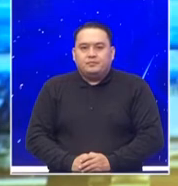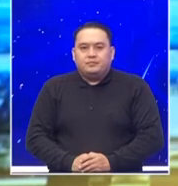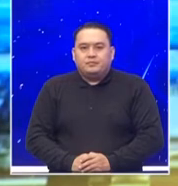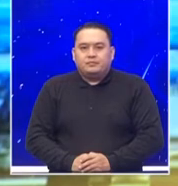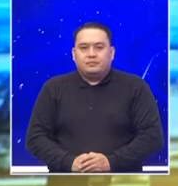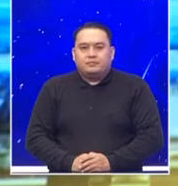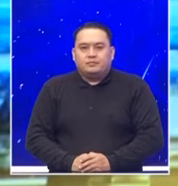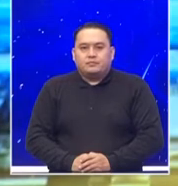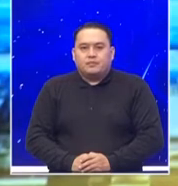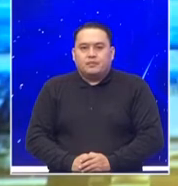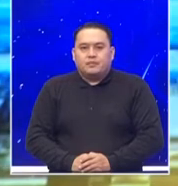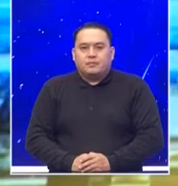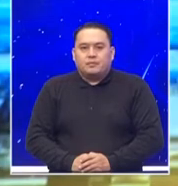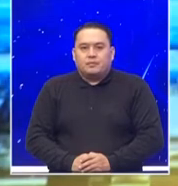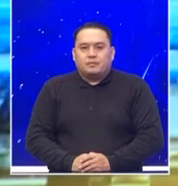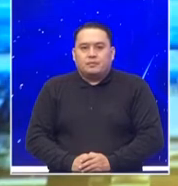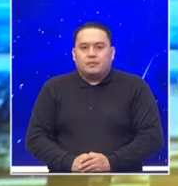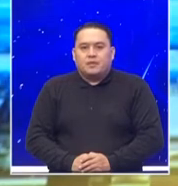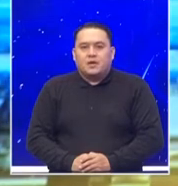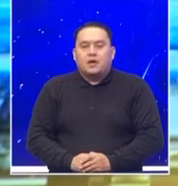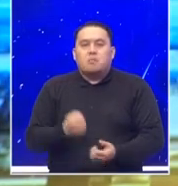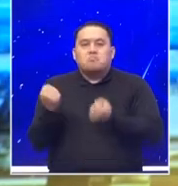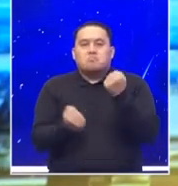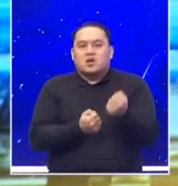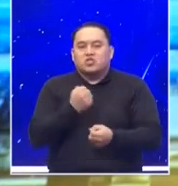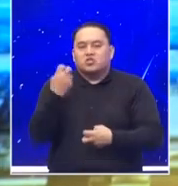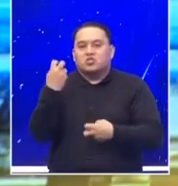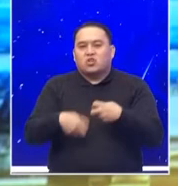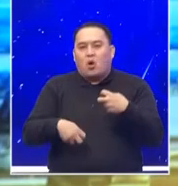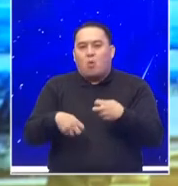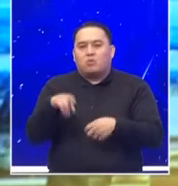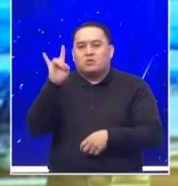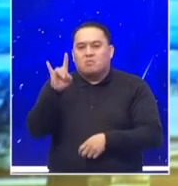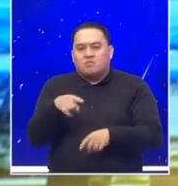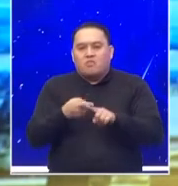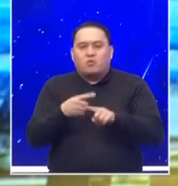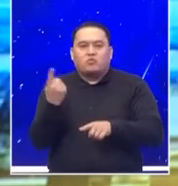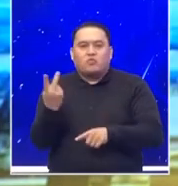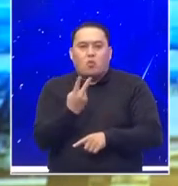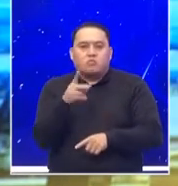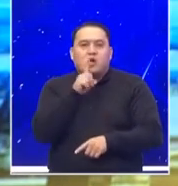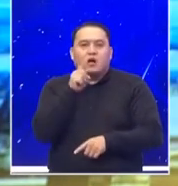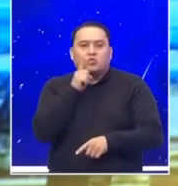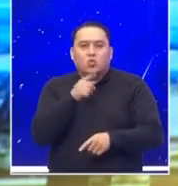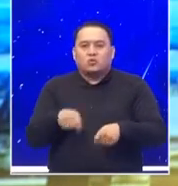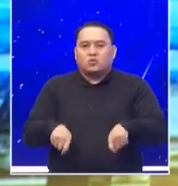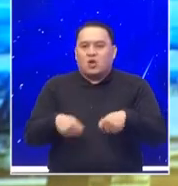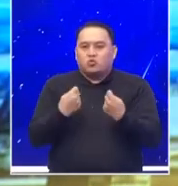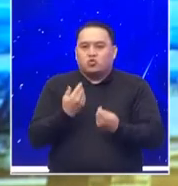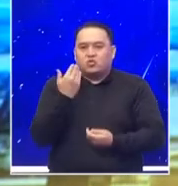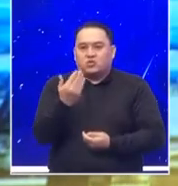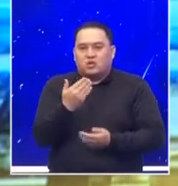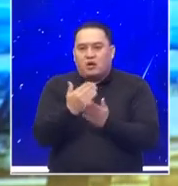пранкеры ради pla лайков развили свою машину в алматинской области в отношении двух молодых людей составлен административный протокол